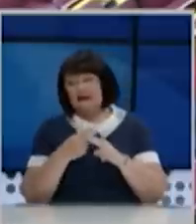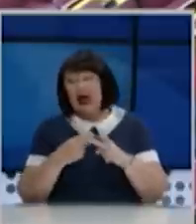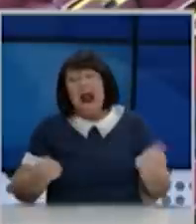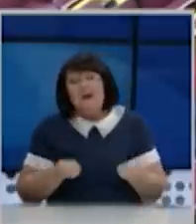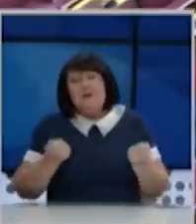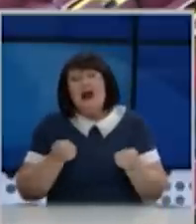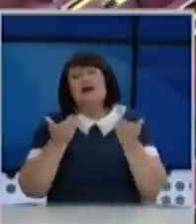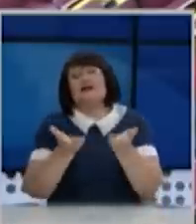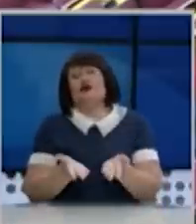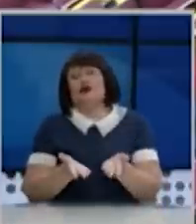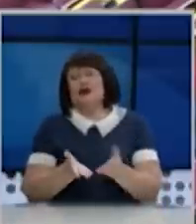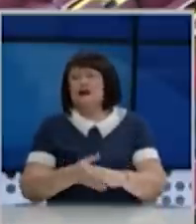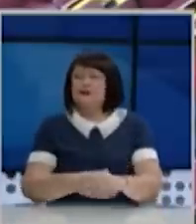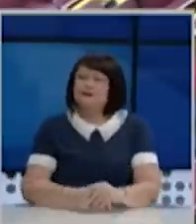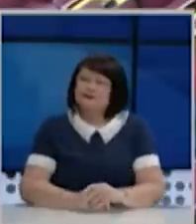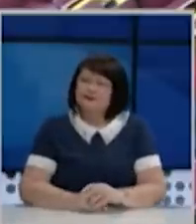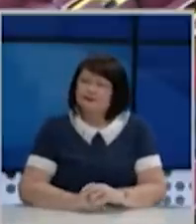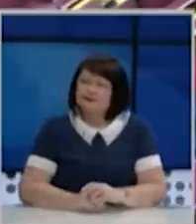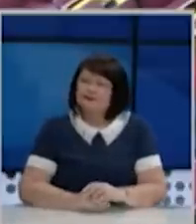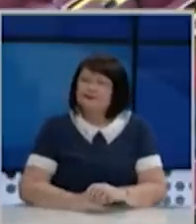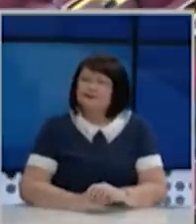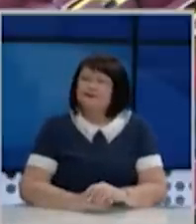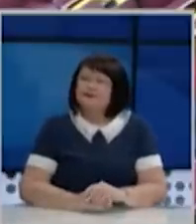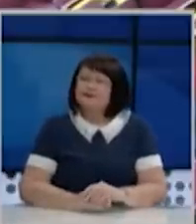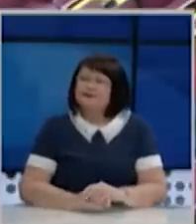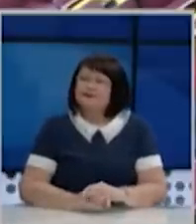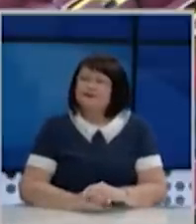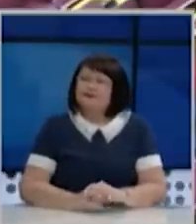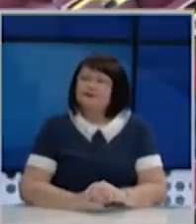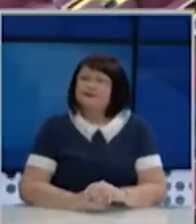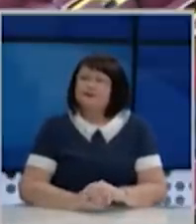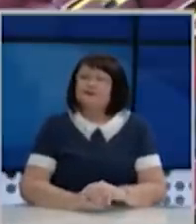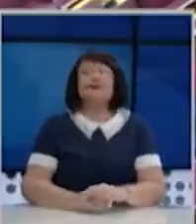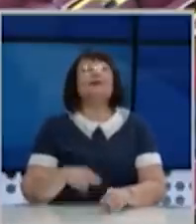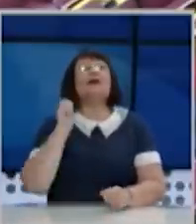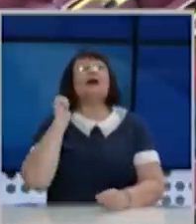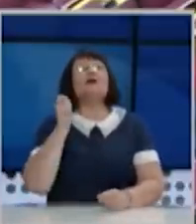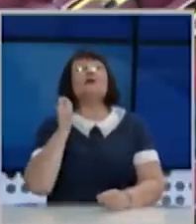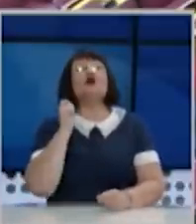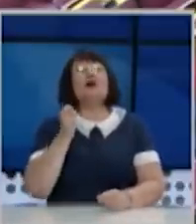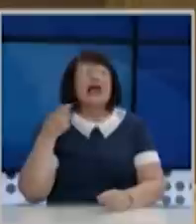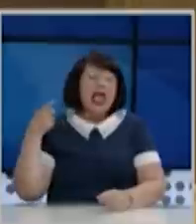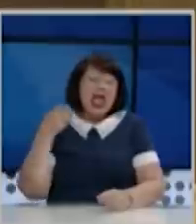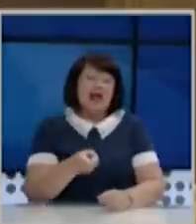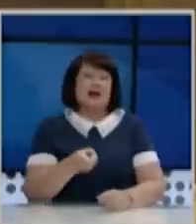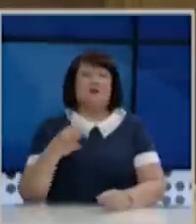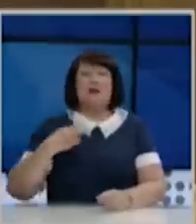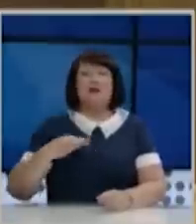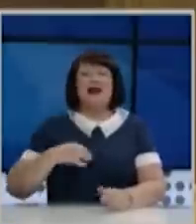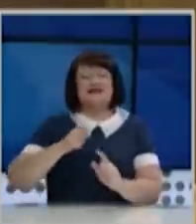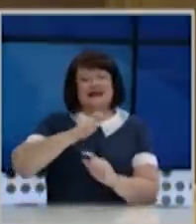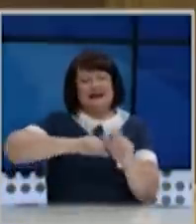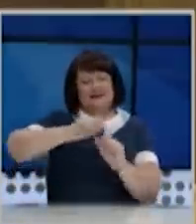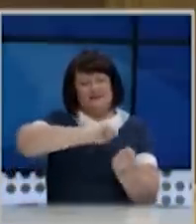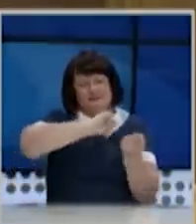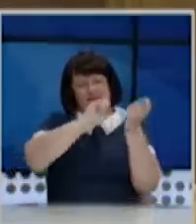πράξη έτσι εφαρμόζεται. Είναι συνέχεια της πολιτικής, της εγκληματικής, της πράσινης μετάβασης